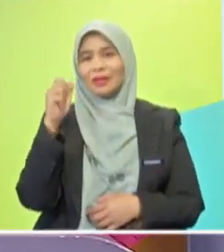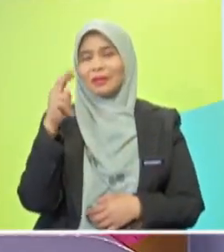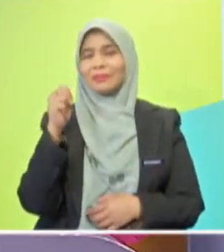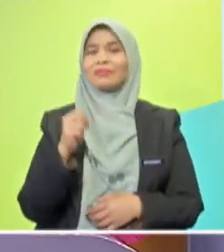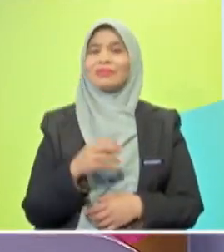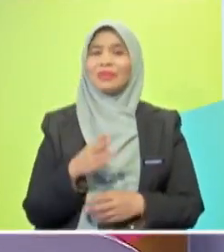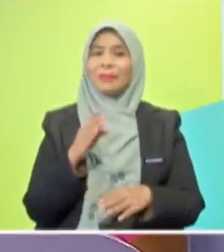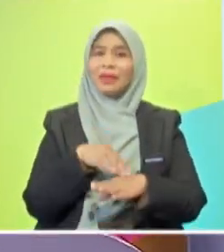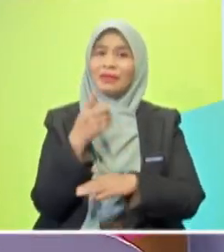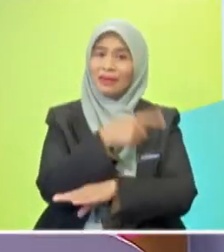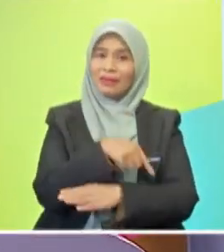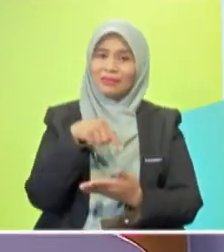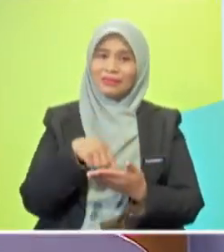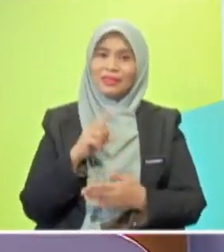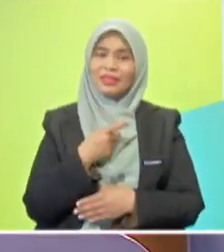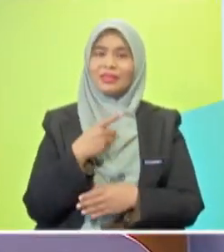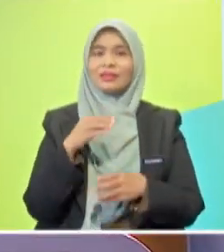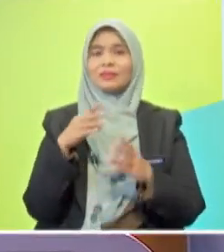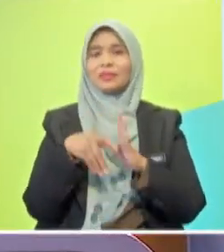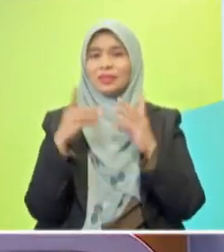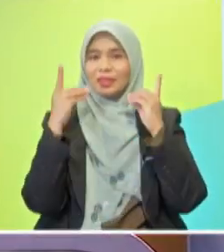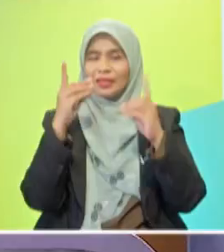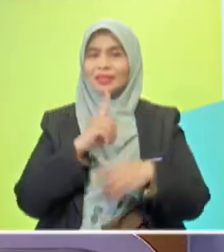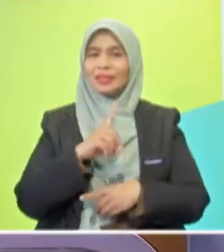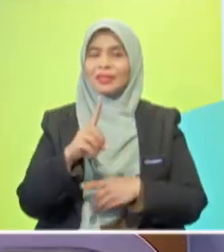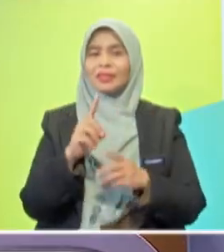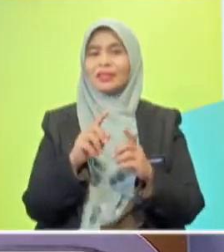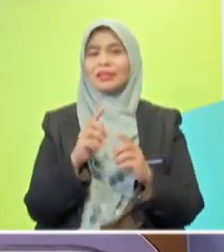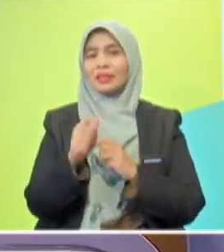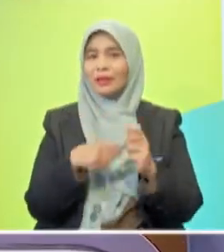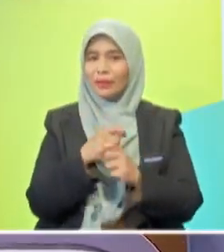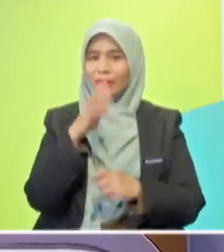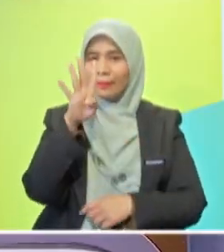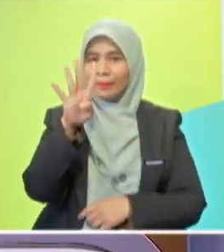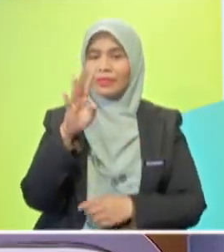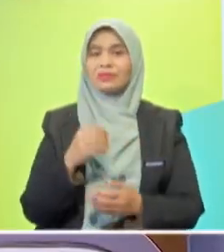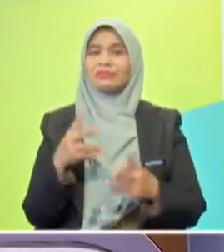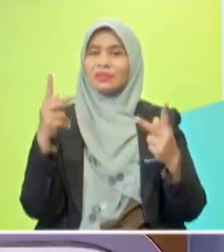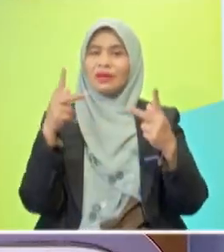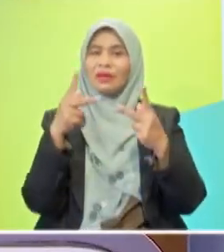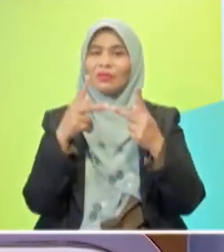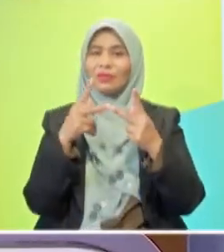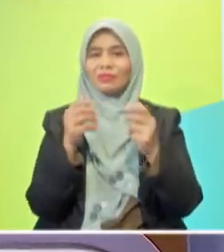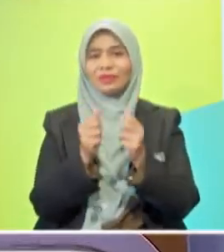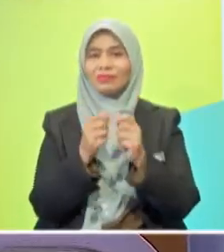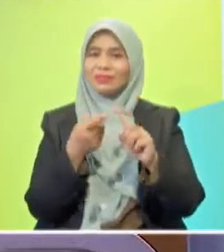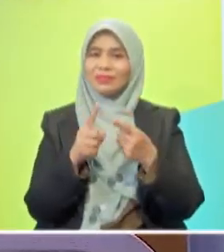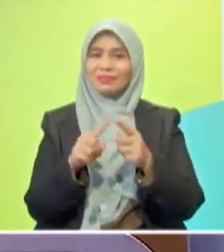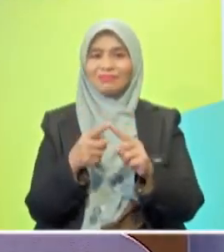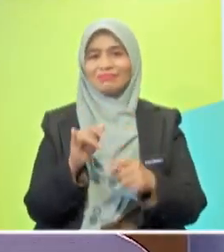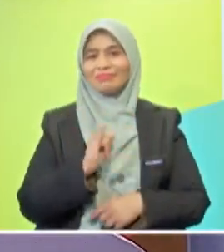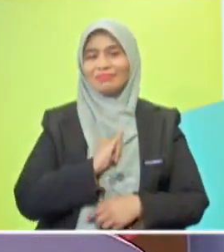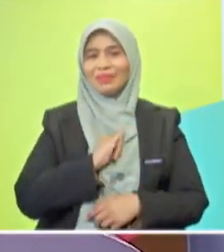kita dalam tahap 2 mata pelajaran Pendidikan Islam tahun 4. Sesuailah dengan kawan-kawan saya ini kan.